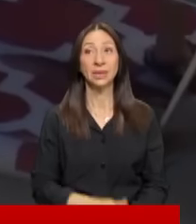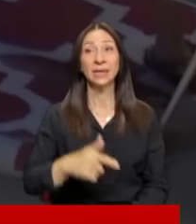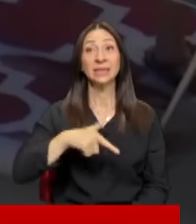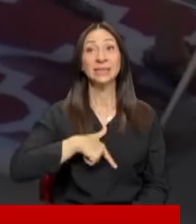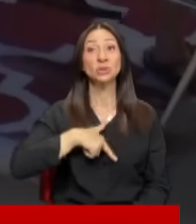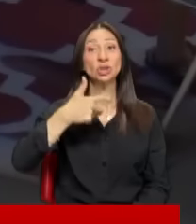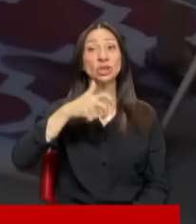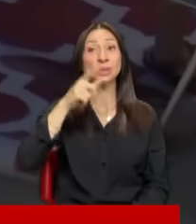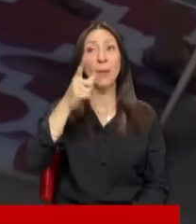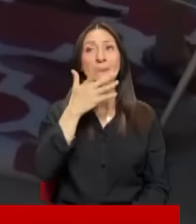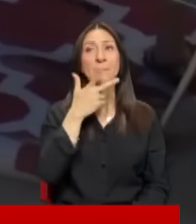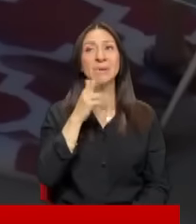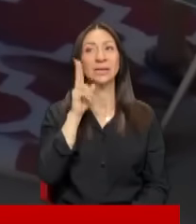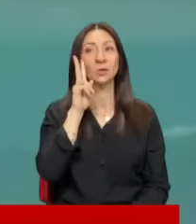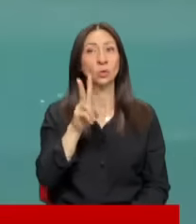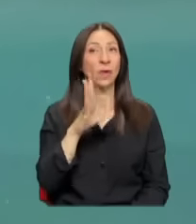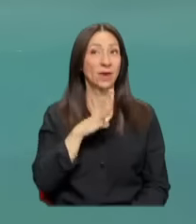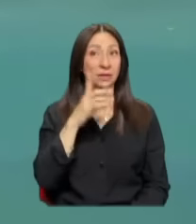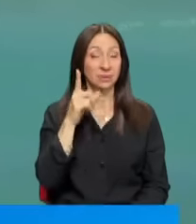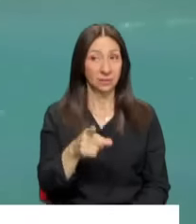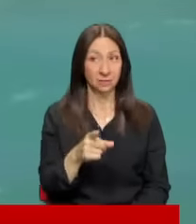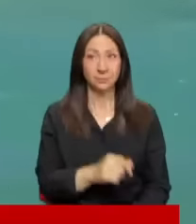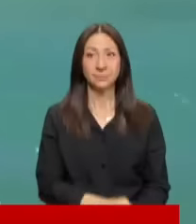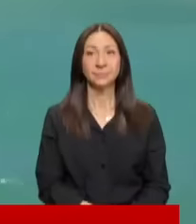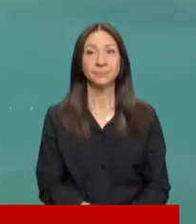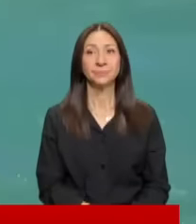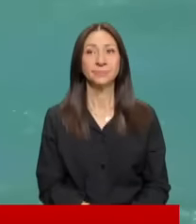İzmir, Çeşme'de de benzer görüntüler vardı.